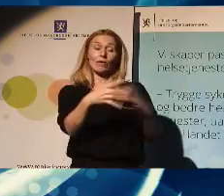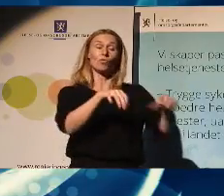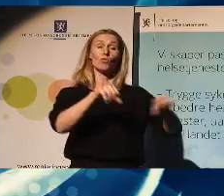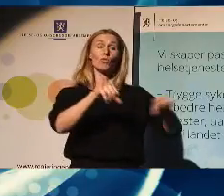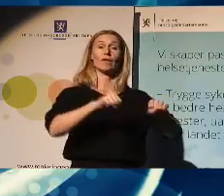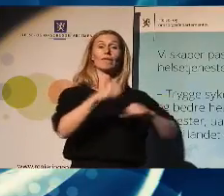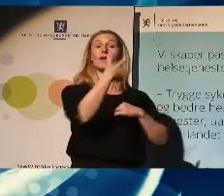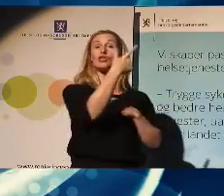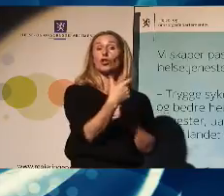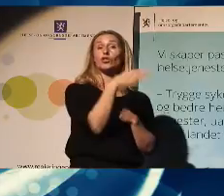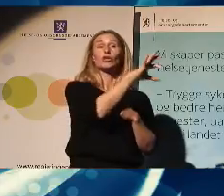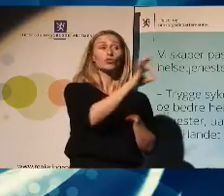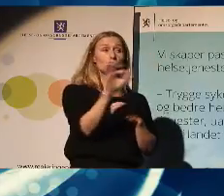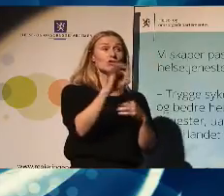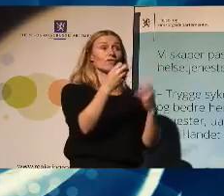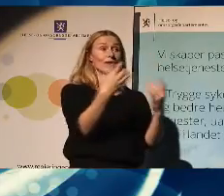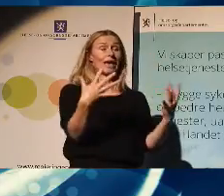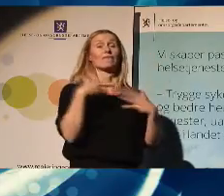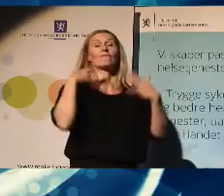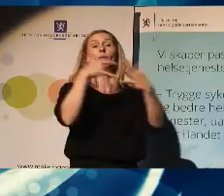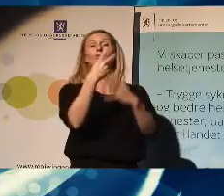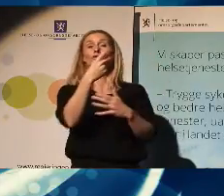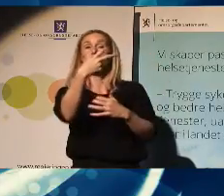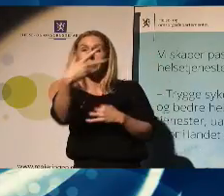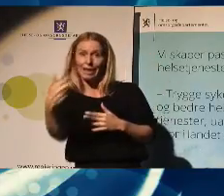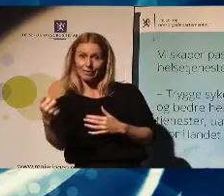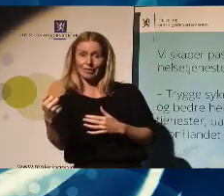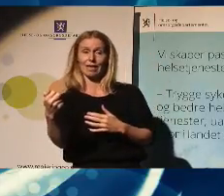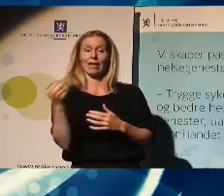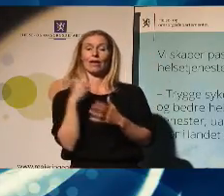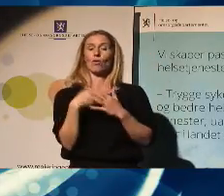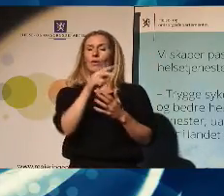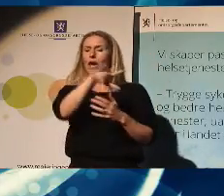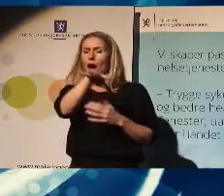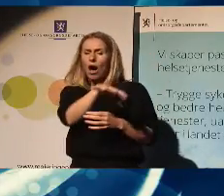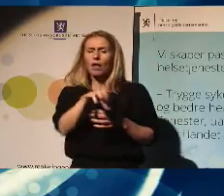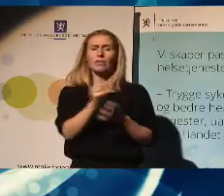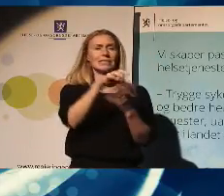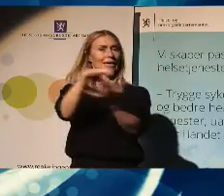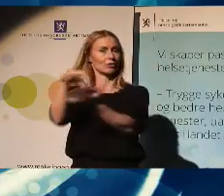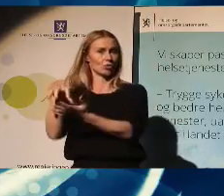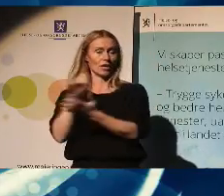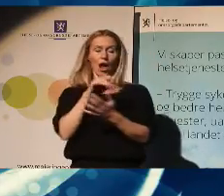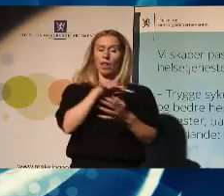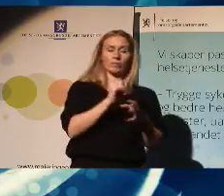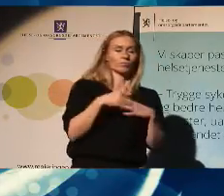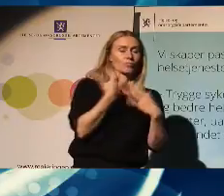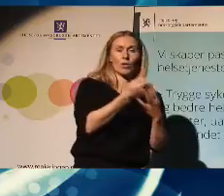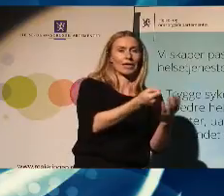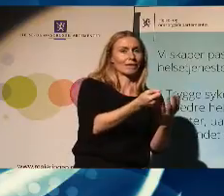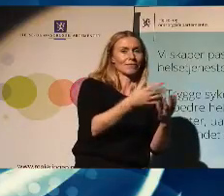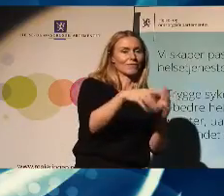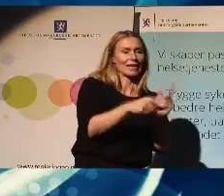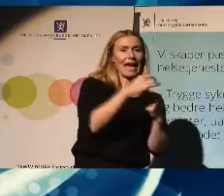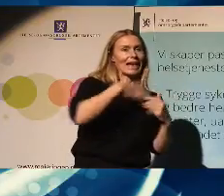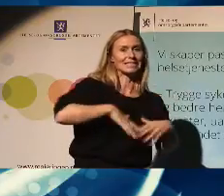mot 2030. Og vi trenger folk I andre sektorer, så ikke alle kommer til å velge helsetjenesten, selv om det den morsomste tjenesten å